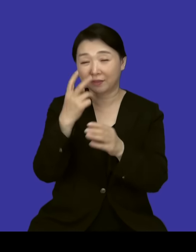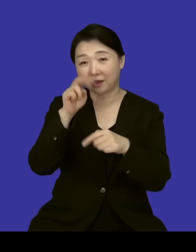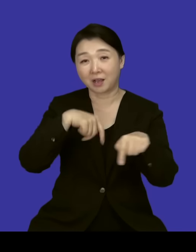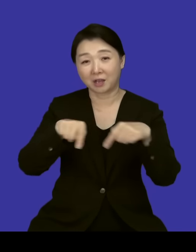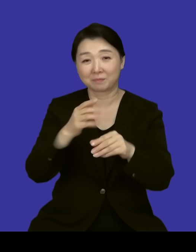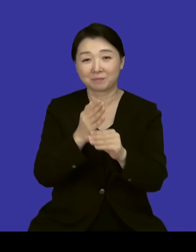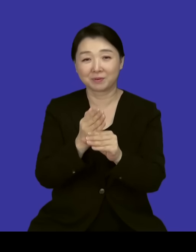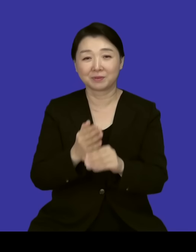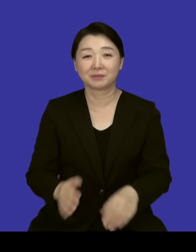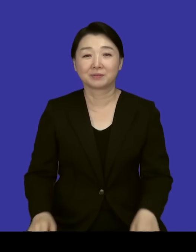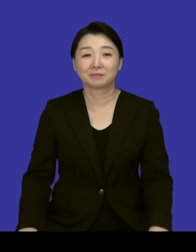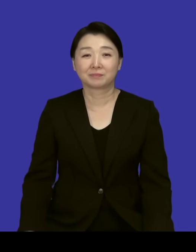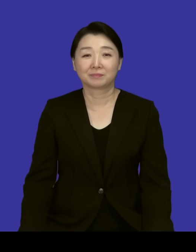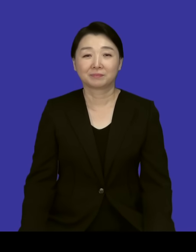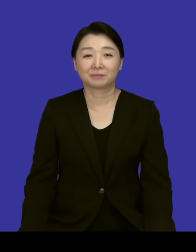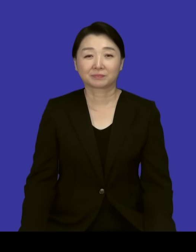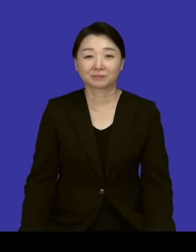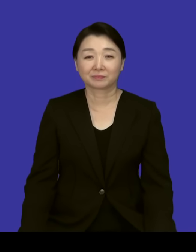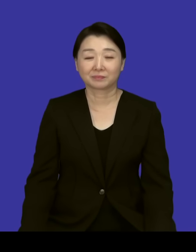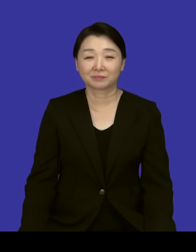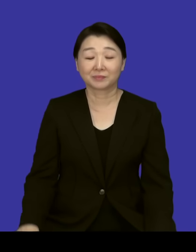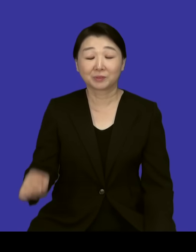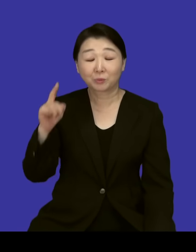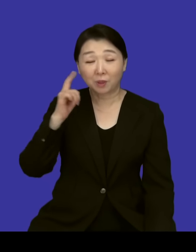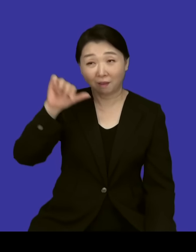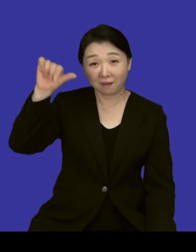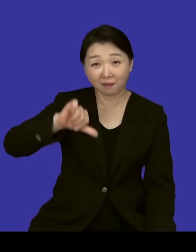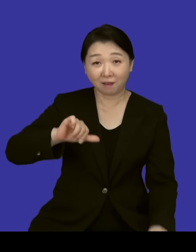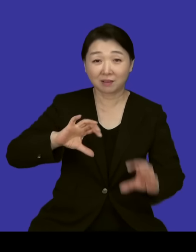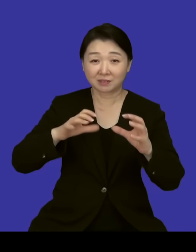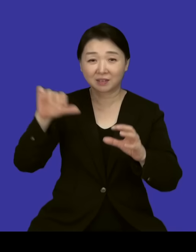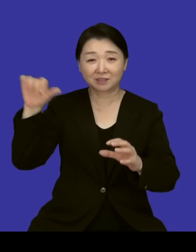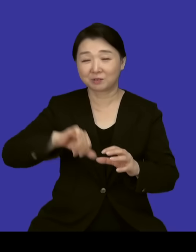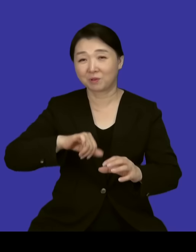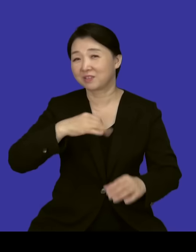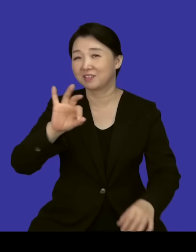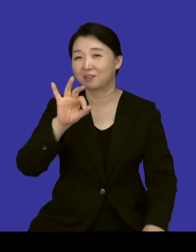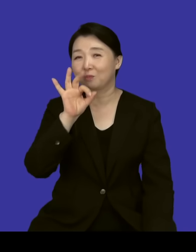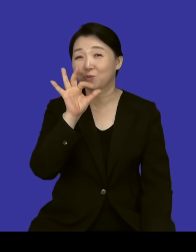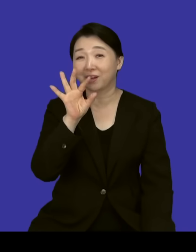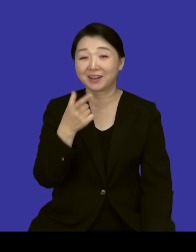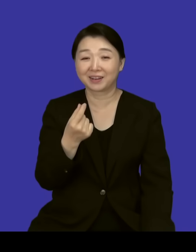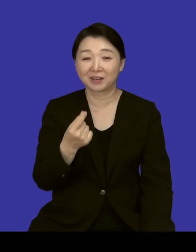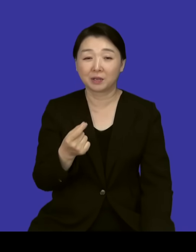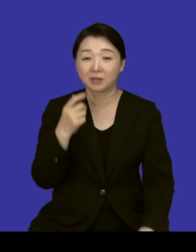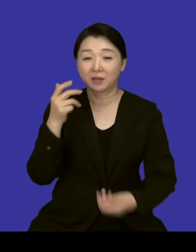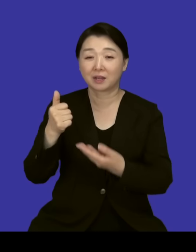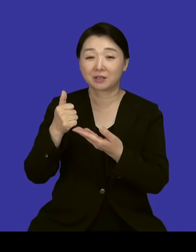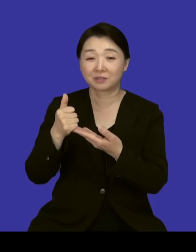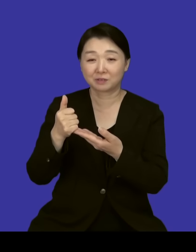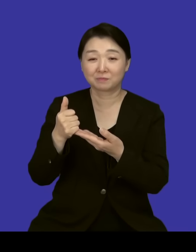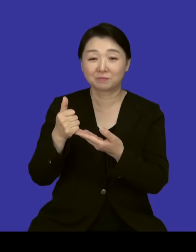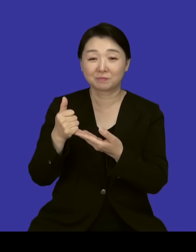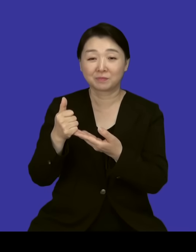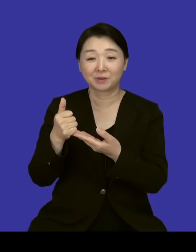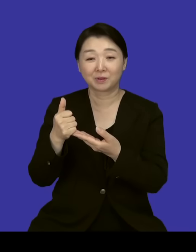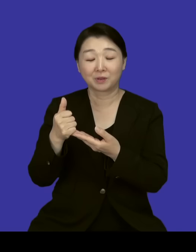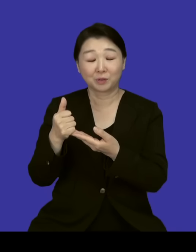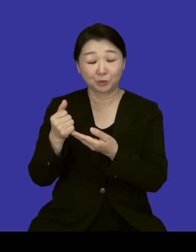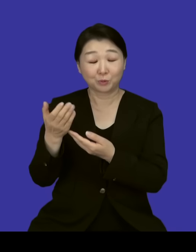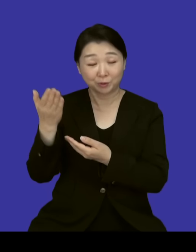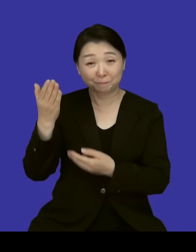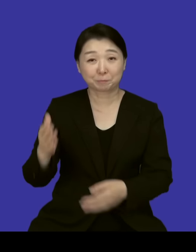있거든요. 예. 근데 승부의 세계는 예. 지면 인정해야 되잖아요. 예. 하나님 위인이잖아요. 아.